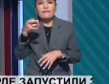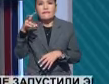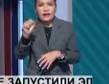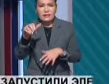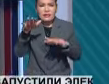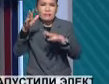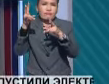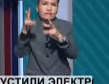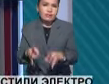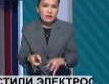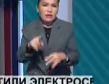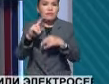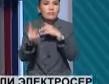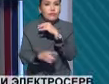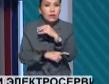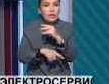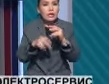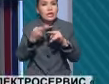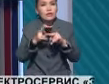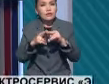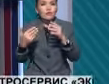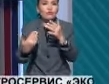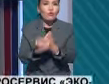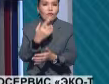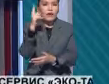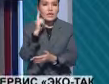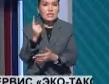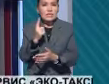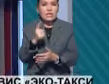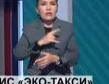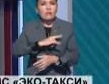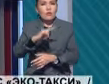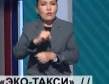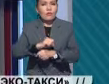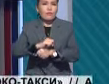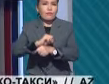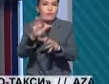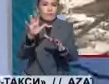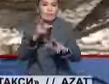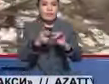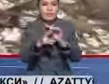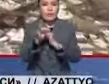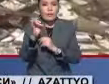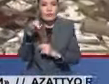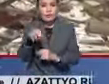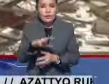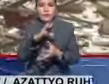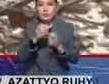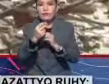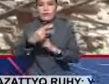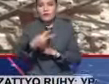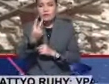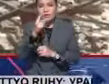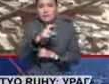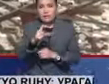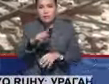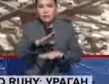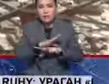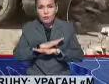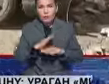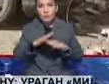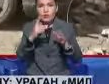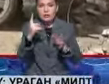это последствия не стихии, а новых израильских авиаударов по городскому району Бейрута. В результате погибли 22 человека. Еще